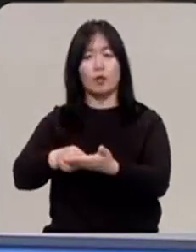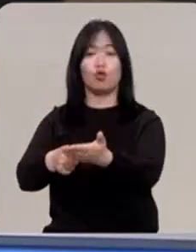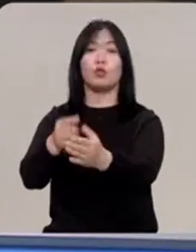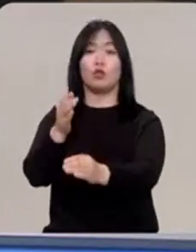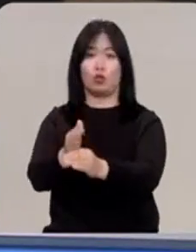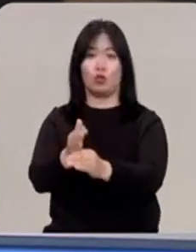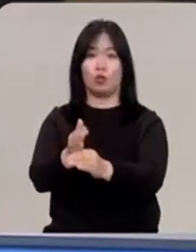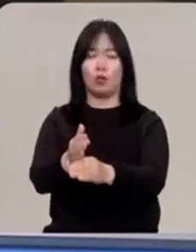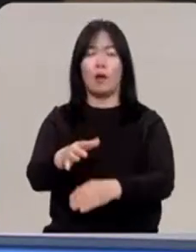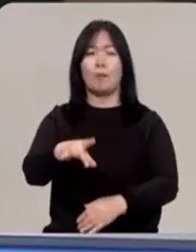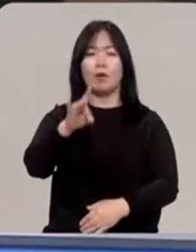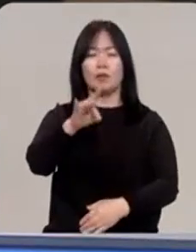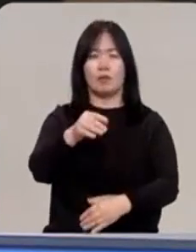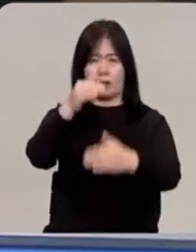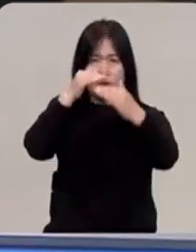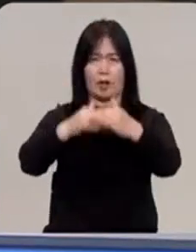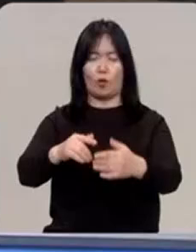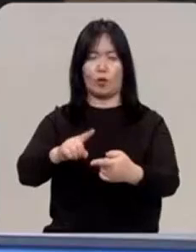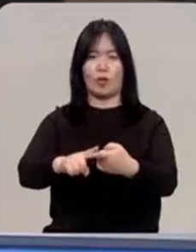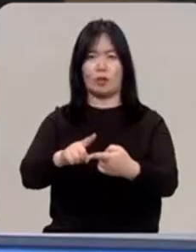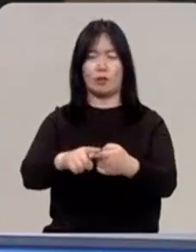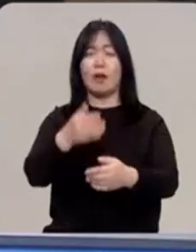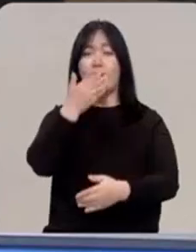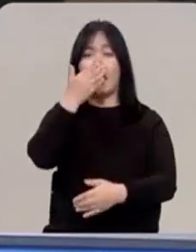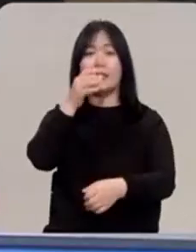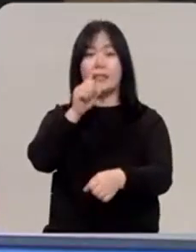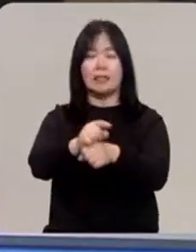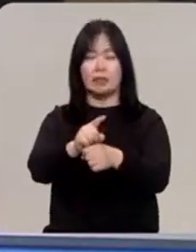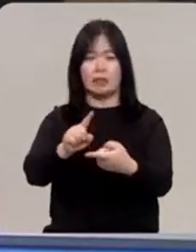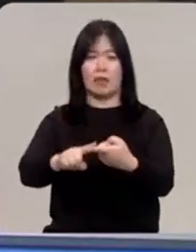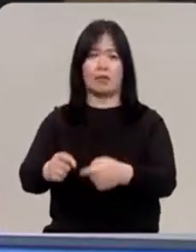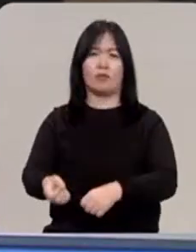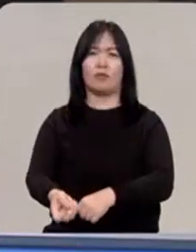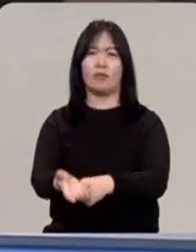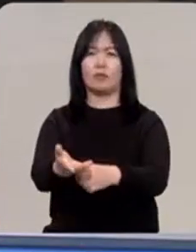있는데요 먼저 서승신 기자가 그 가능성을